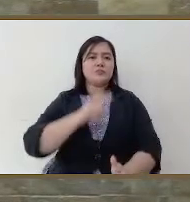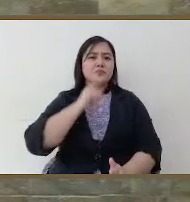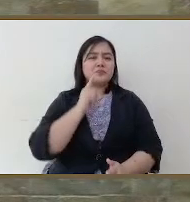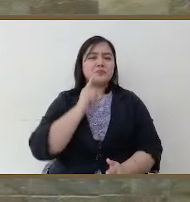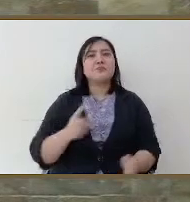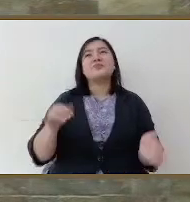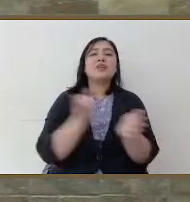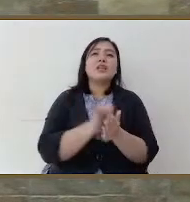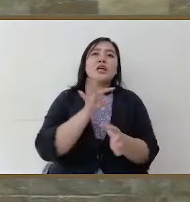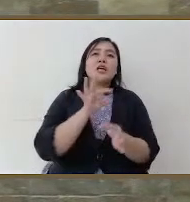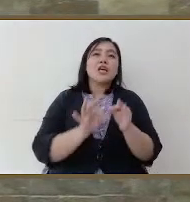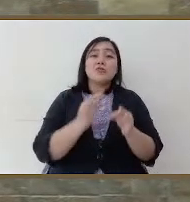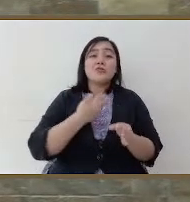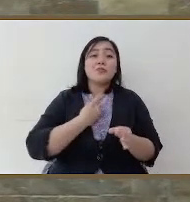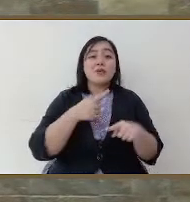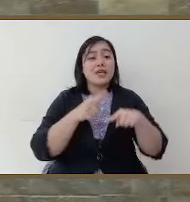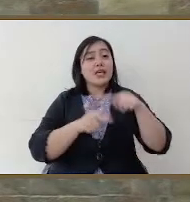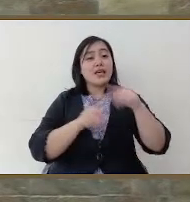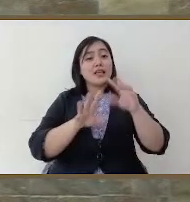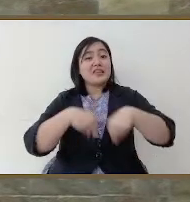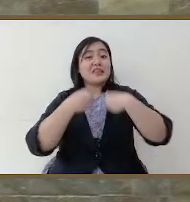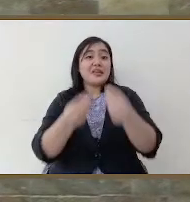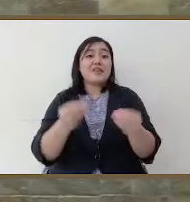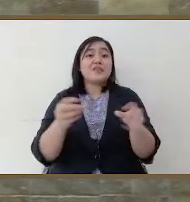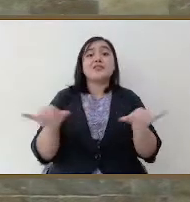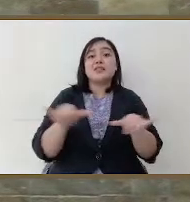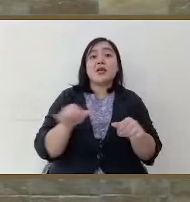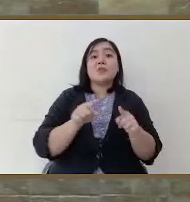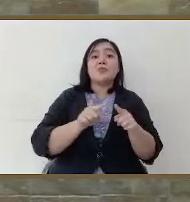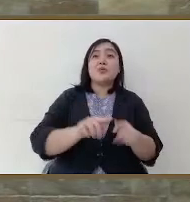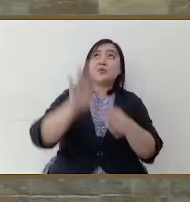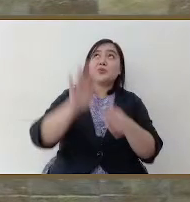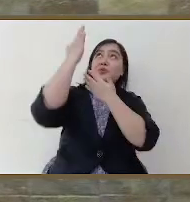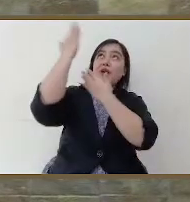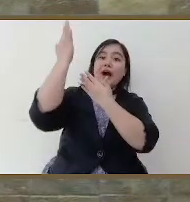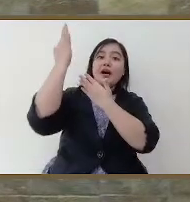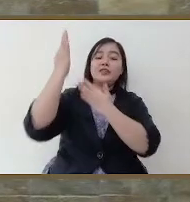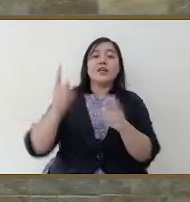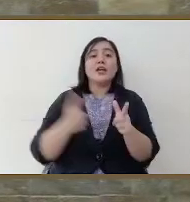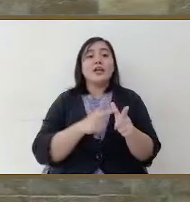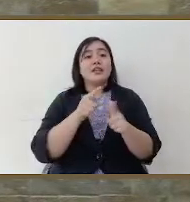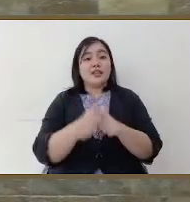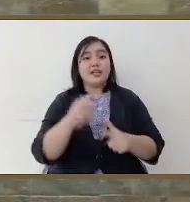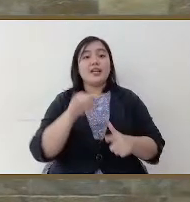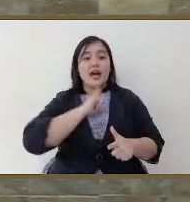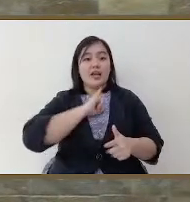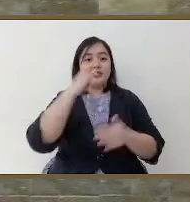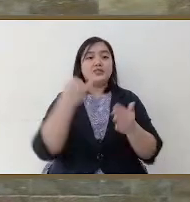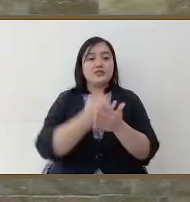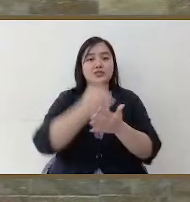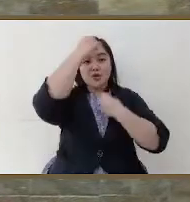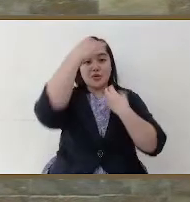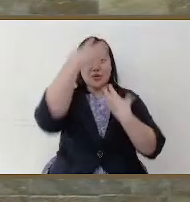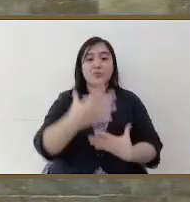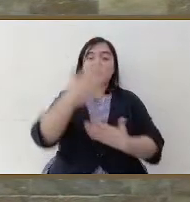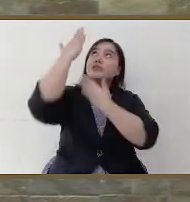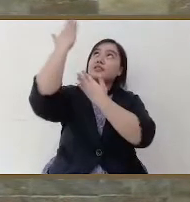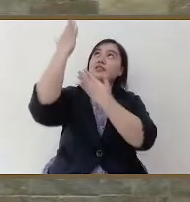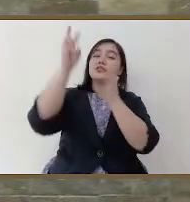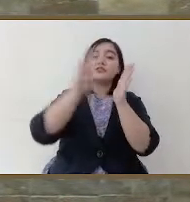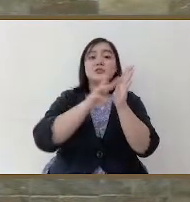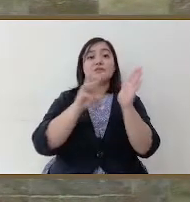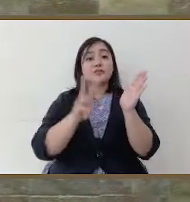His will. That everybody in this auditorium, and even those who are in the virtual service right now, you can do the will of